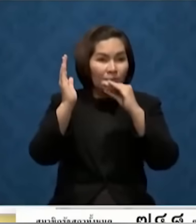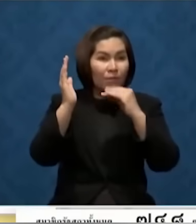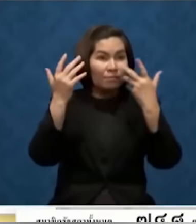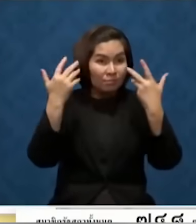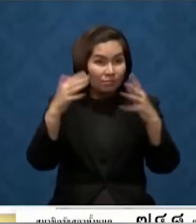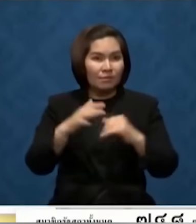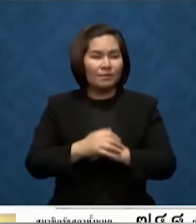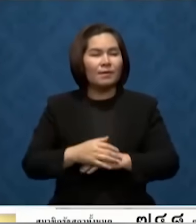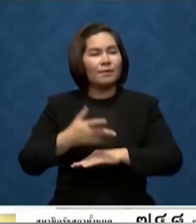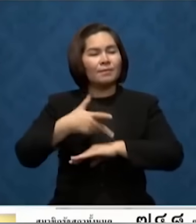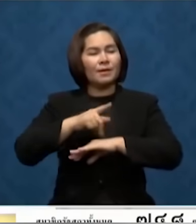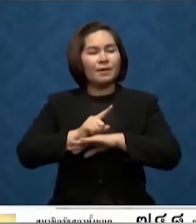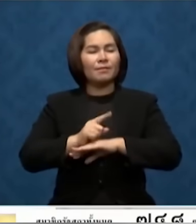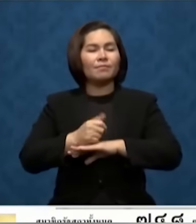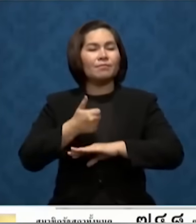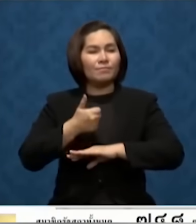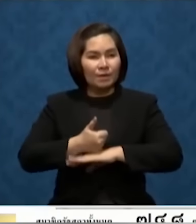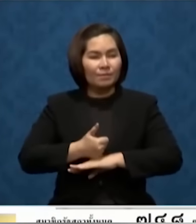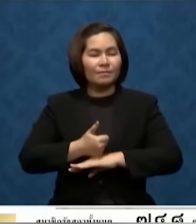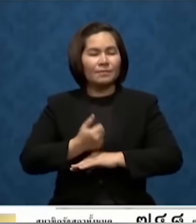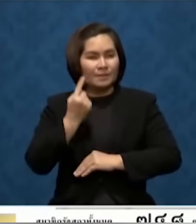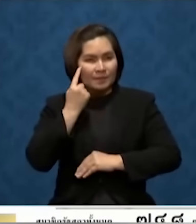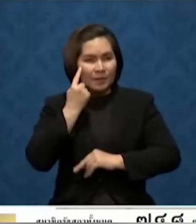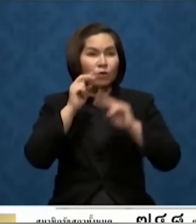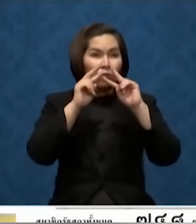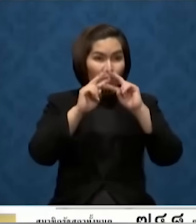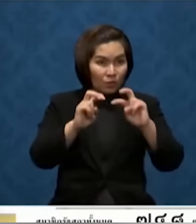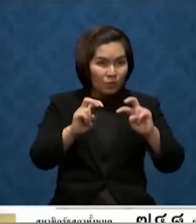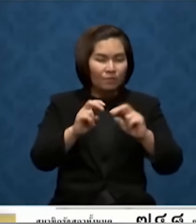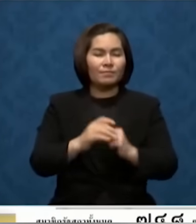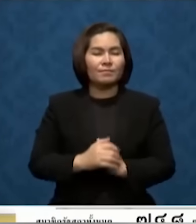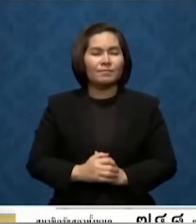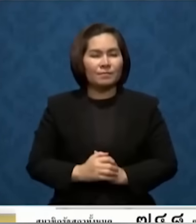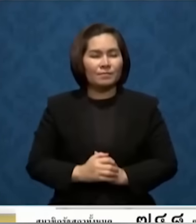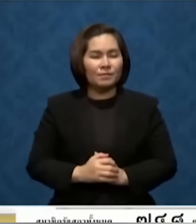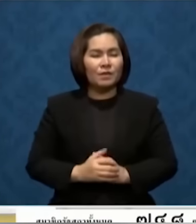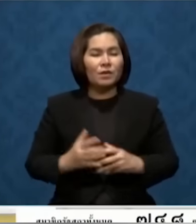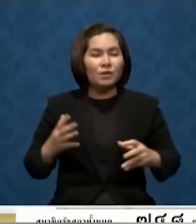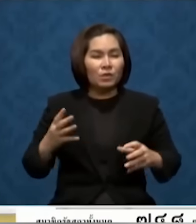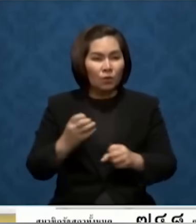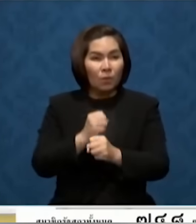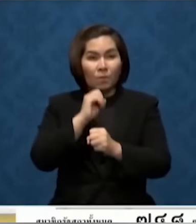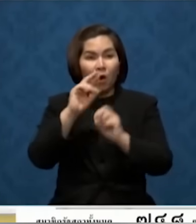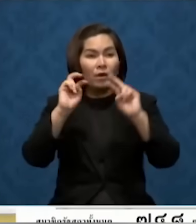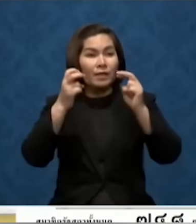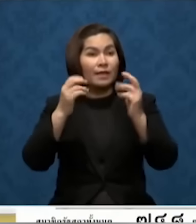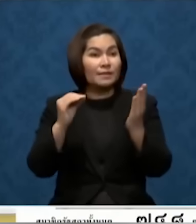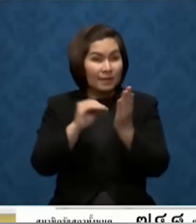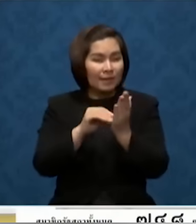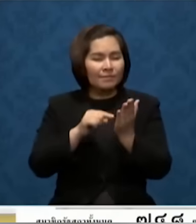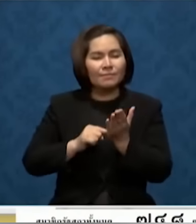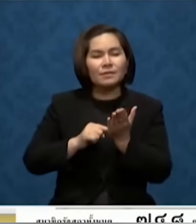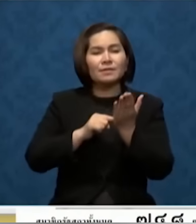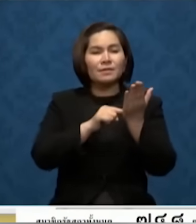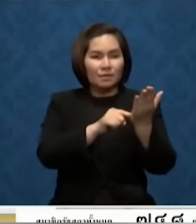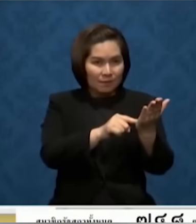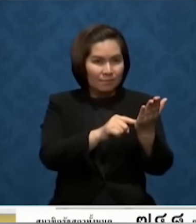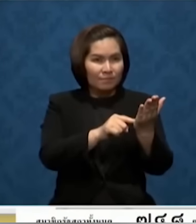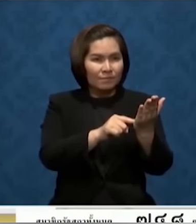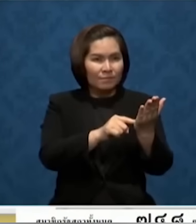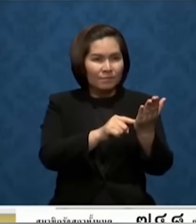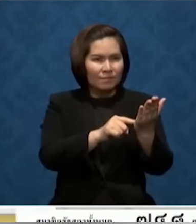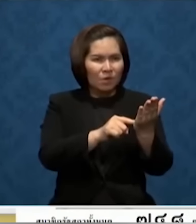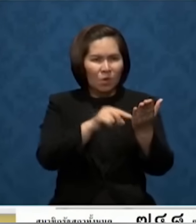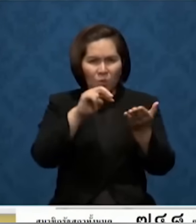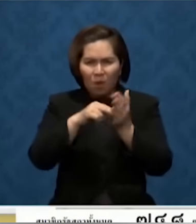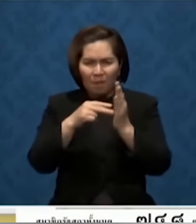ลลังก์ท่านประธานก็ได้ใช้ดุลพินิจครับว่ายัตติที่ผมเสนอเนี่ยเป็นยัตติที่ซ้อ